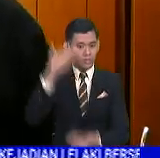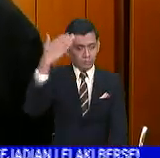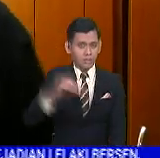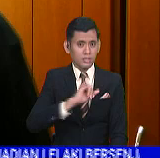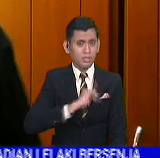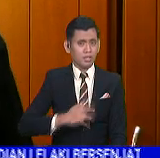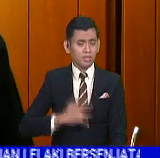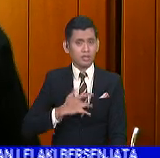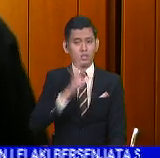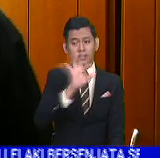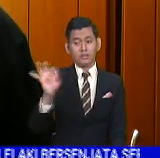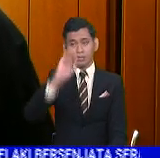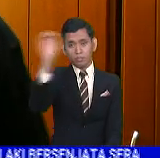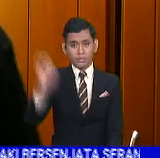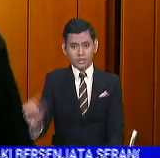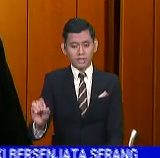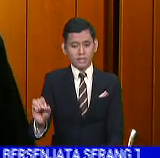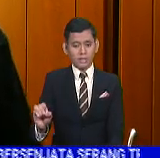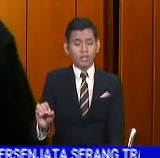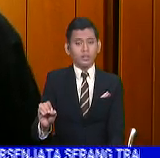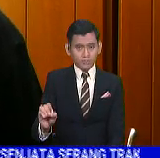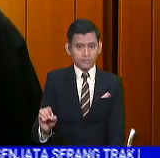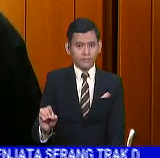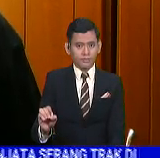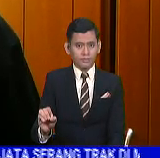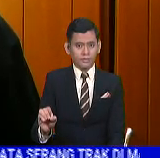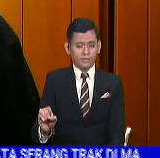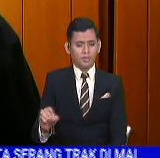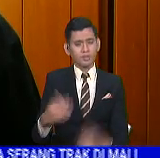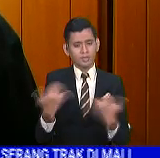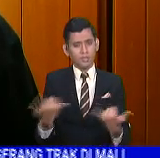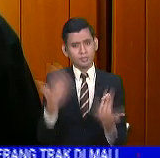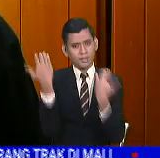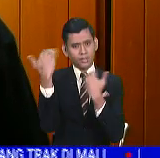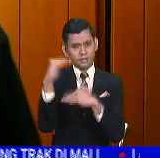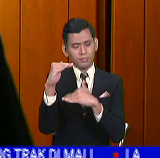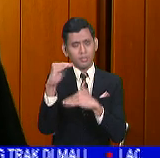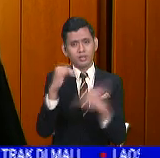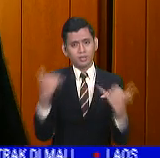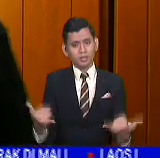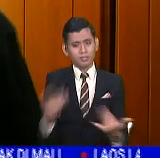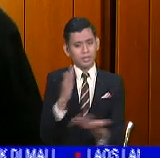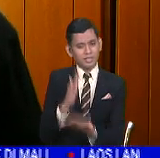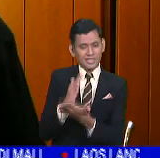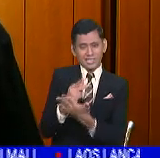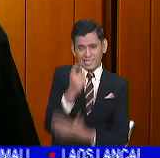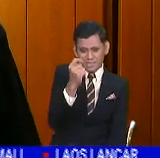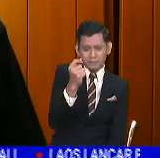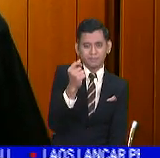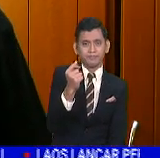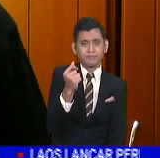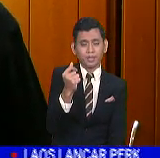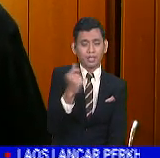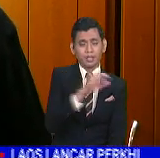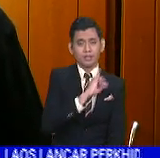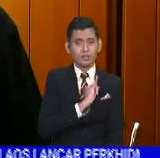katakan hampir 99% perjalanan seni agak terbantulah. Kan terhenti.